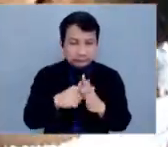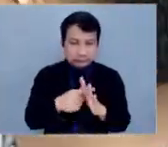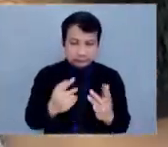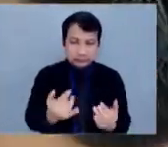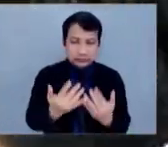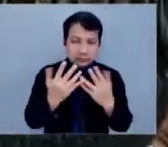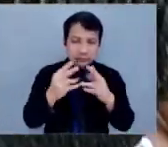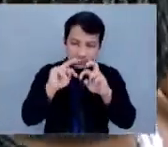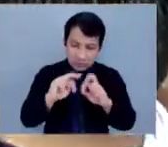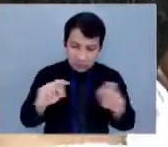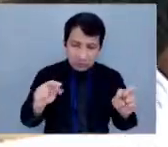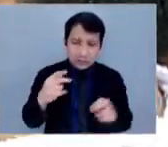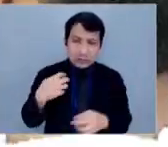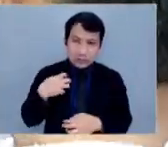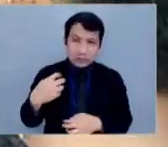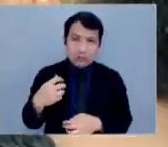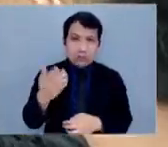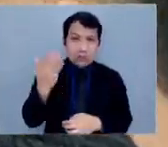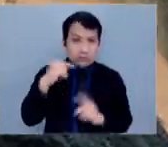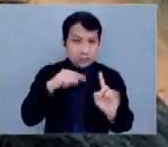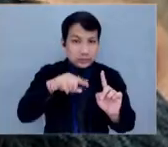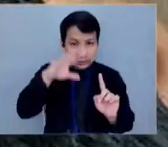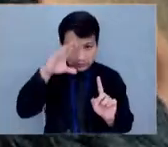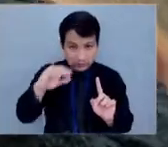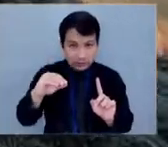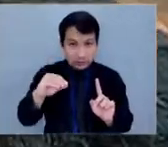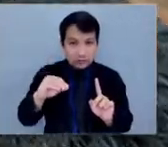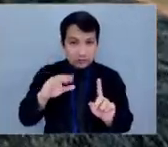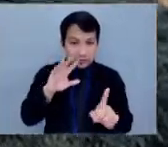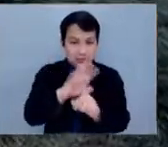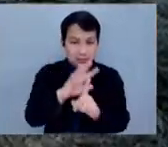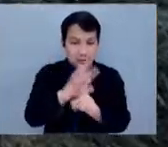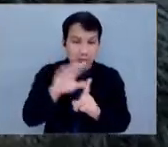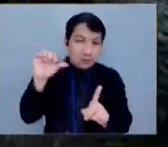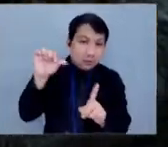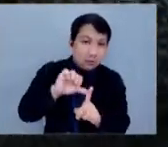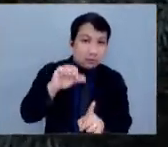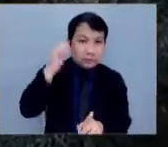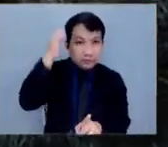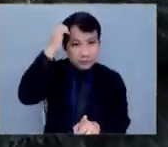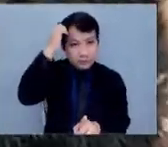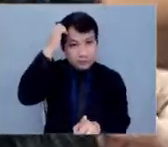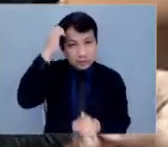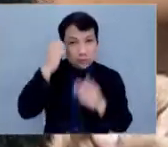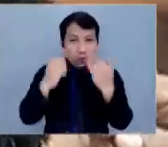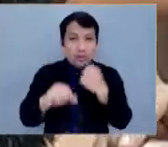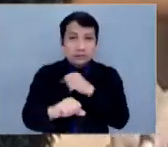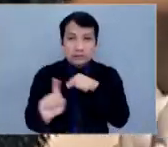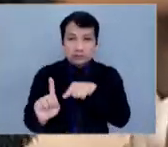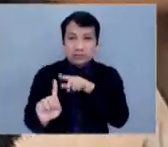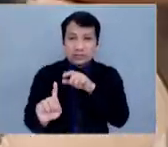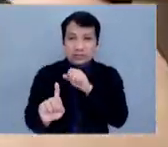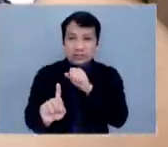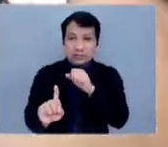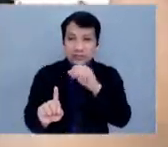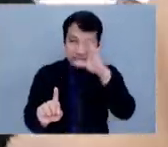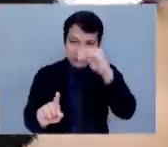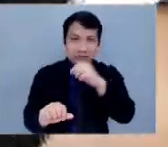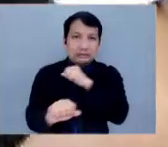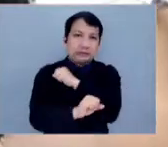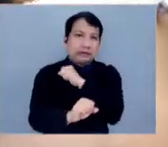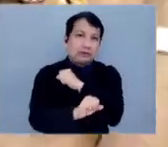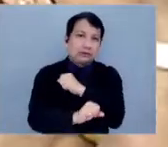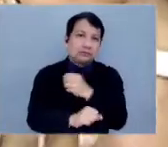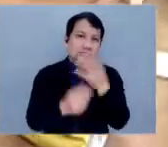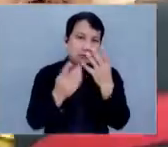ng mga bombero, isang lalaki ang muntik ng kuyugin ng ilang residente. Nagnakaw daw kasi ang lalaki sa mga bahay-bahay nang maapulan ng